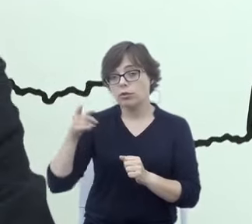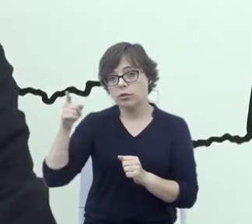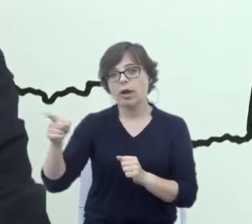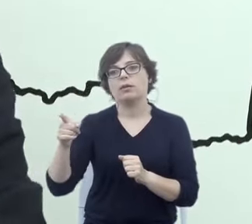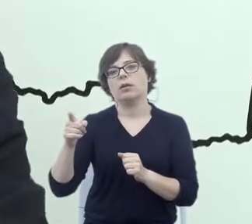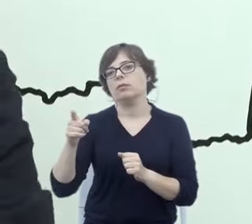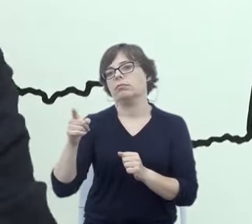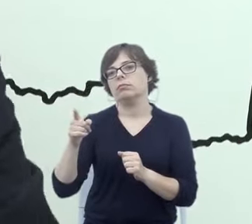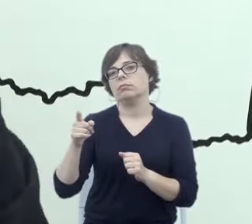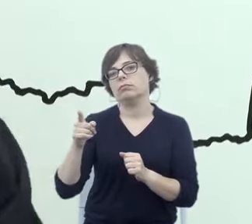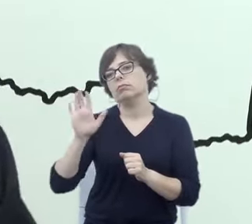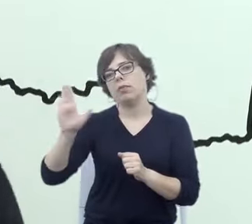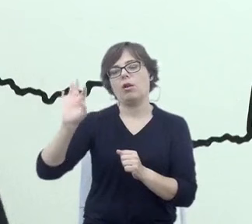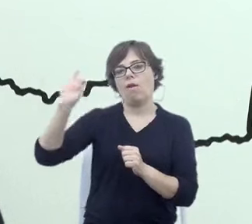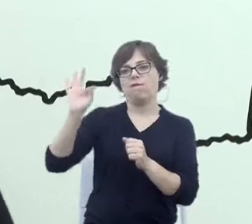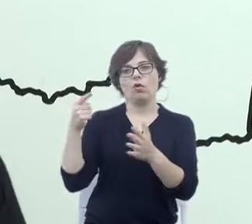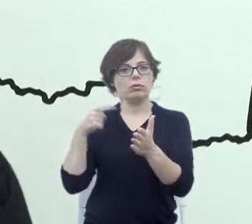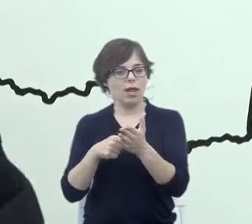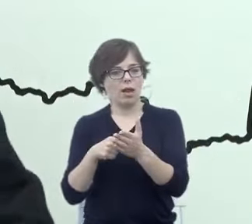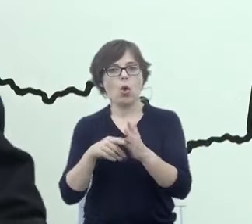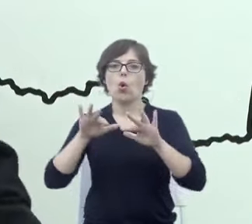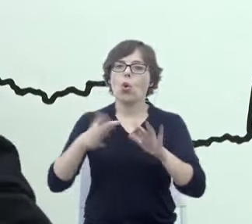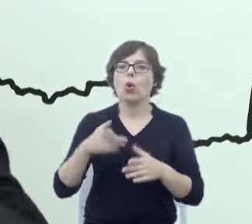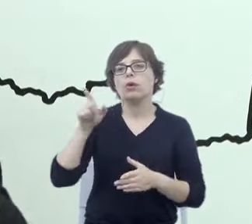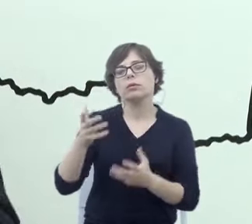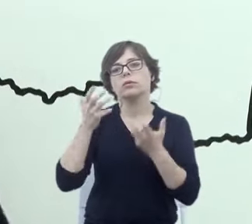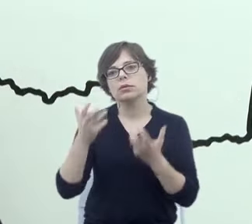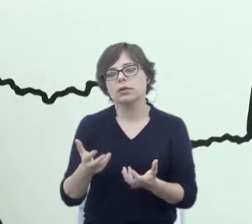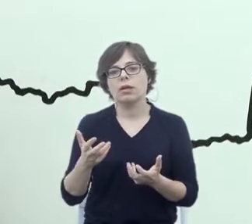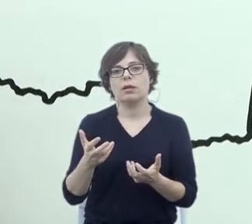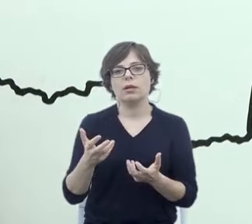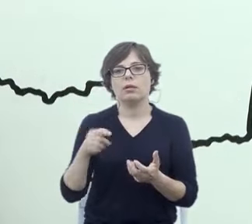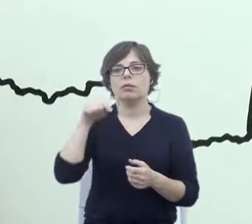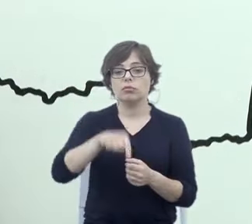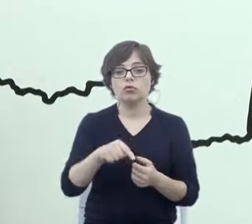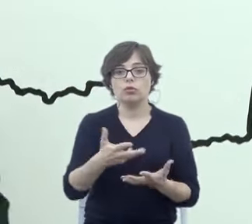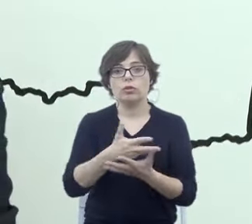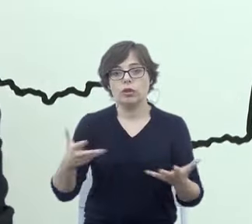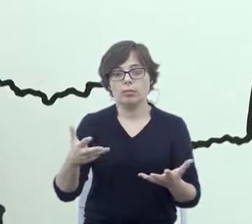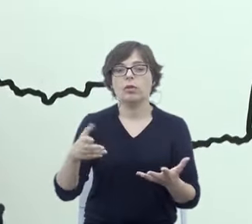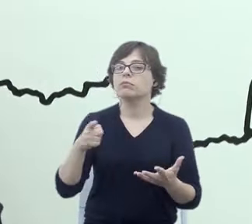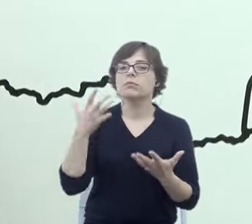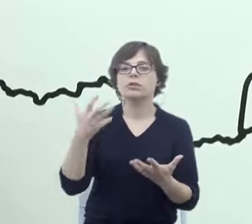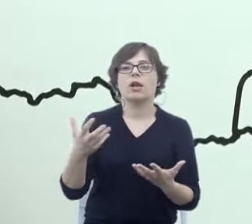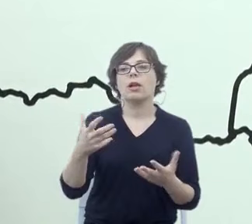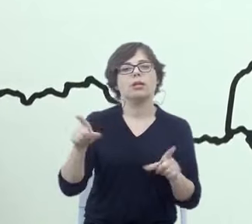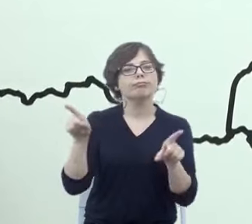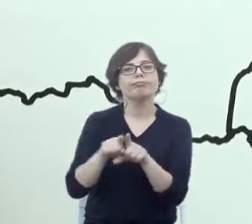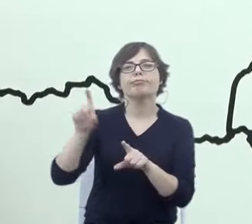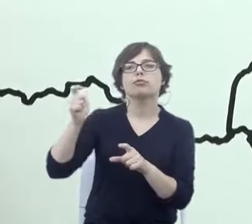klucza, wzorca i celu zmierzającego do przeniesienia na ten teren wzorców ustrojowych,